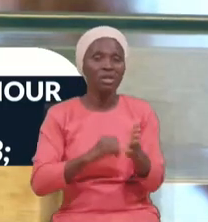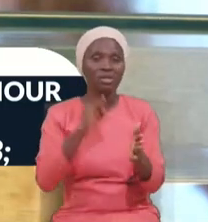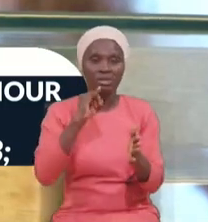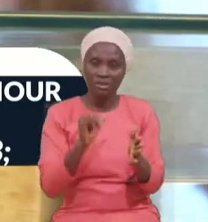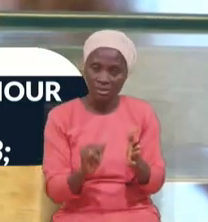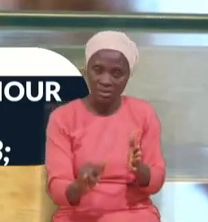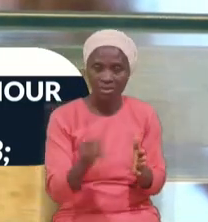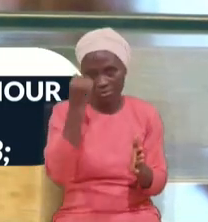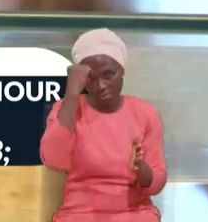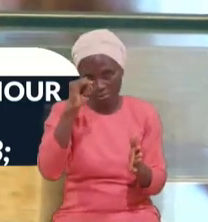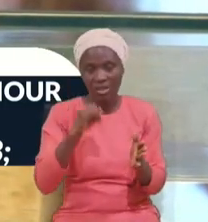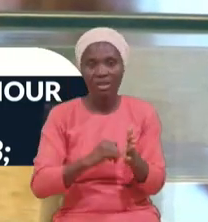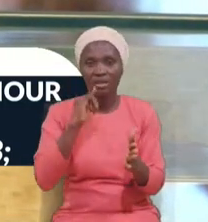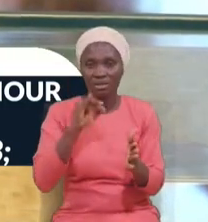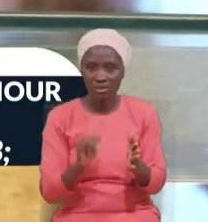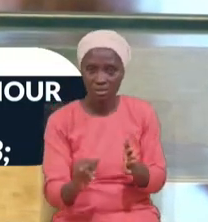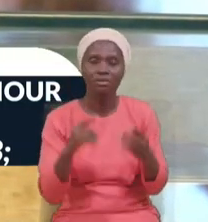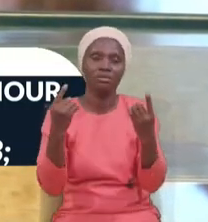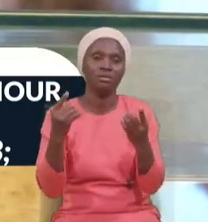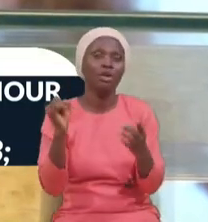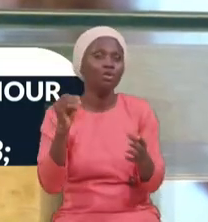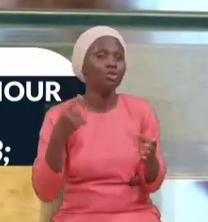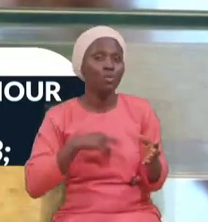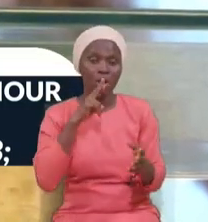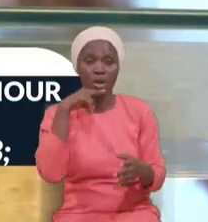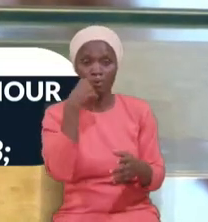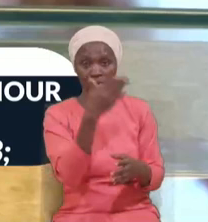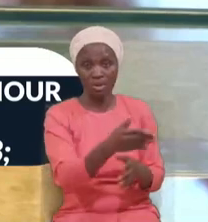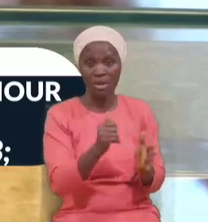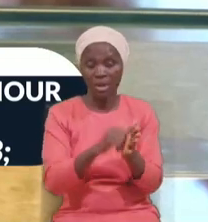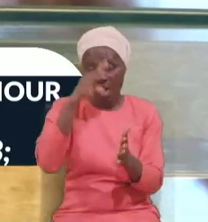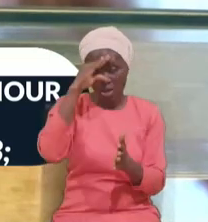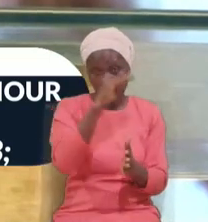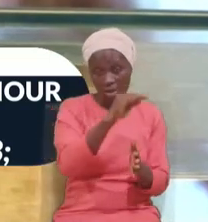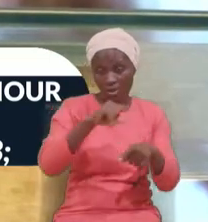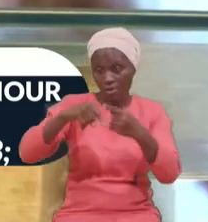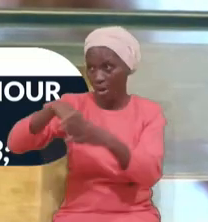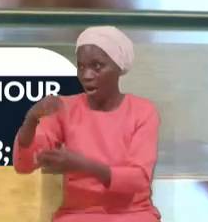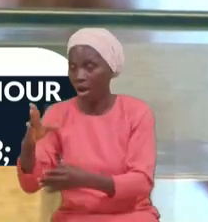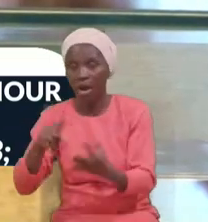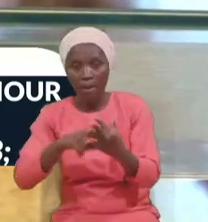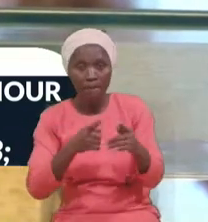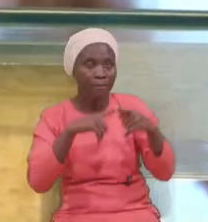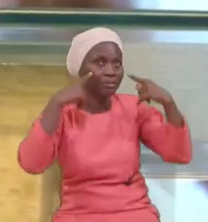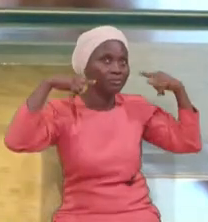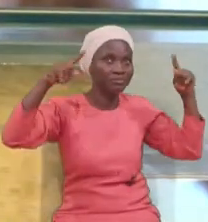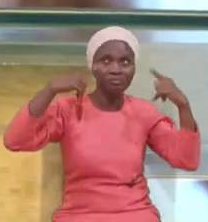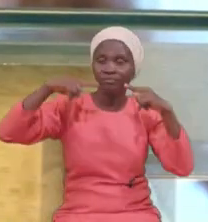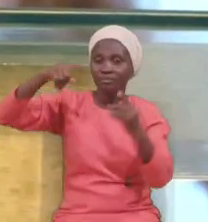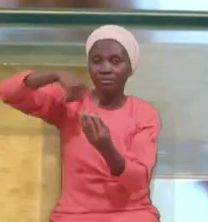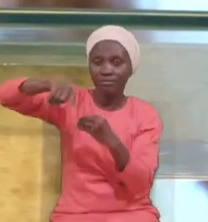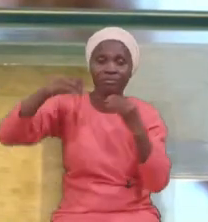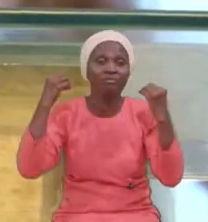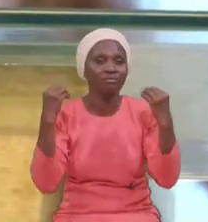est toujours désobéissance. C'est toujours un péché. On dit, cet homme s'en étant allé, se mit à publier